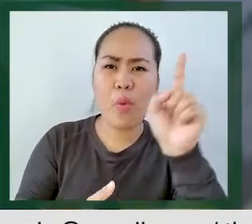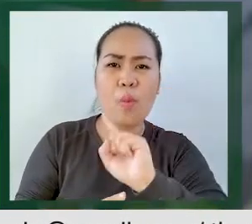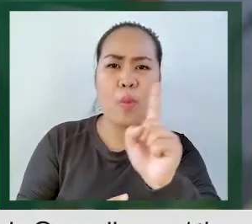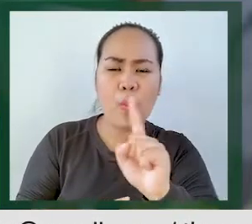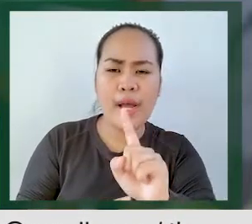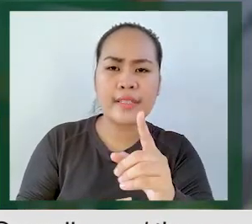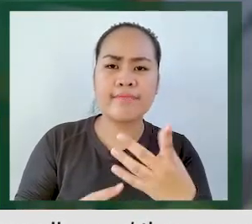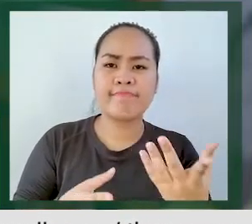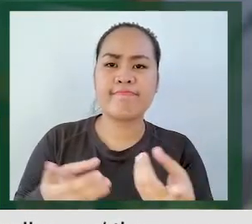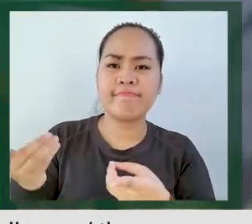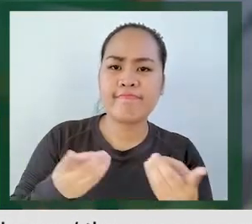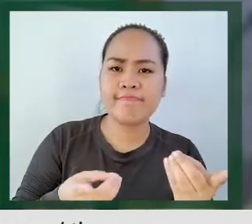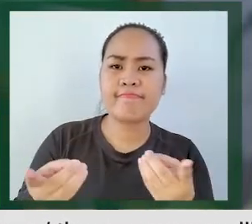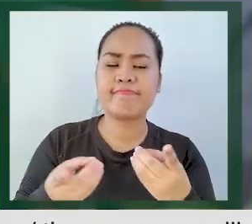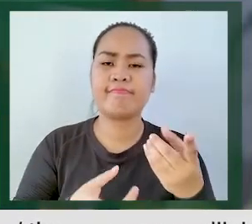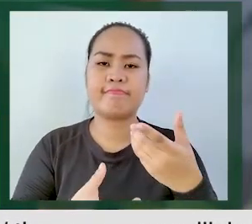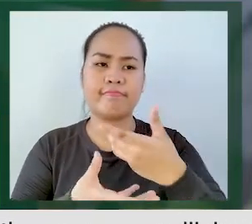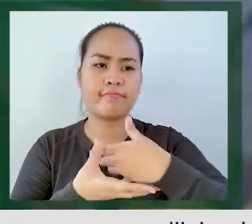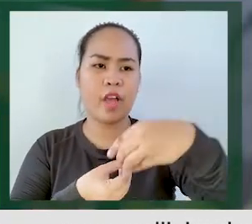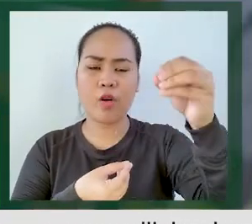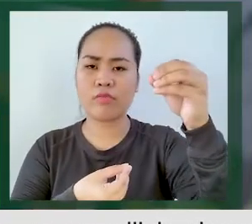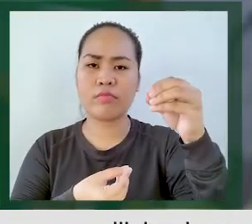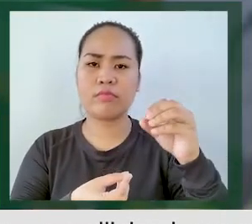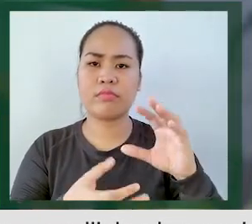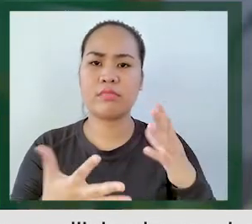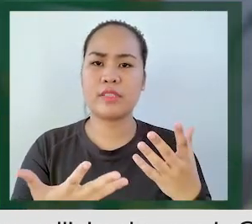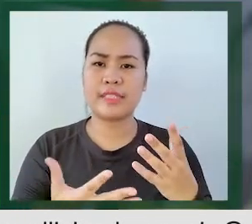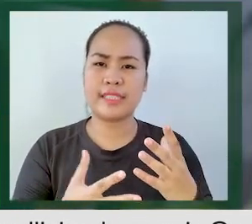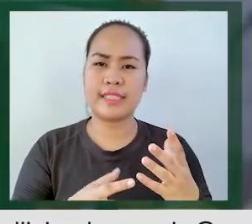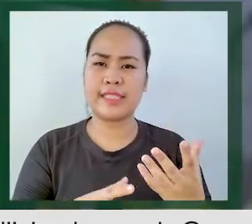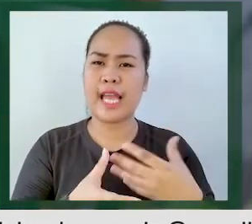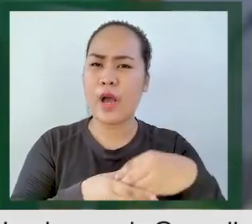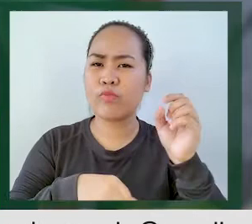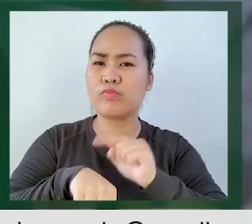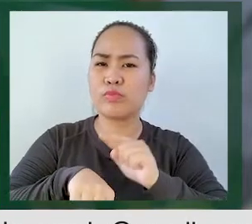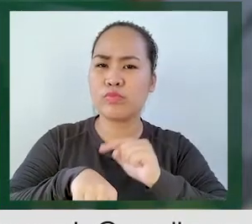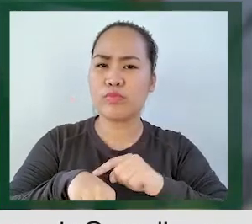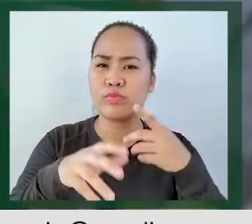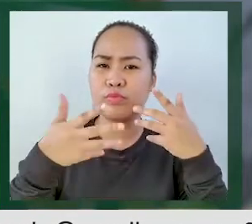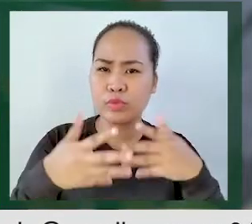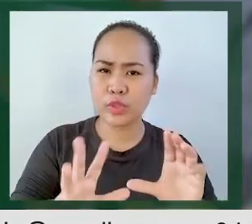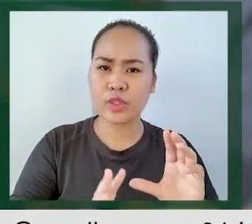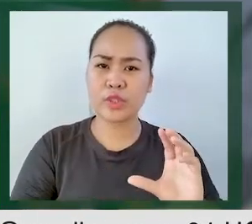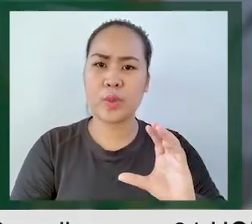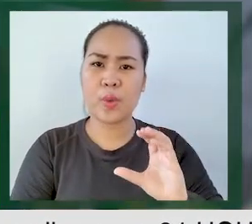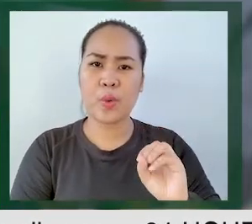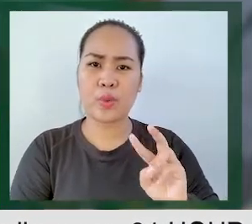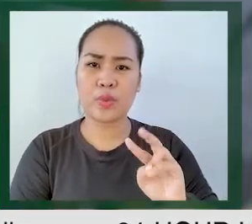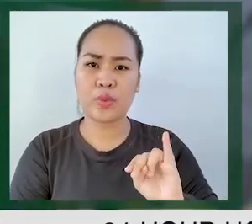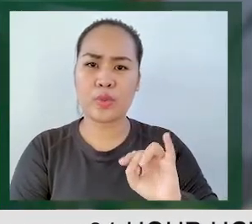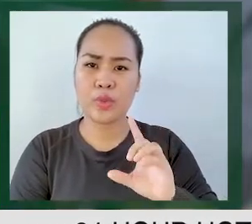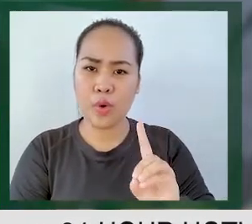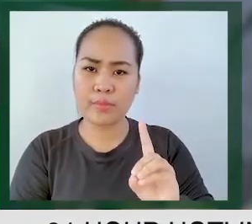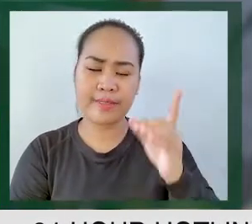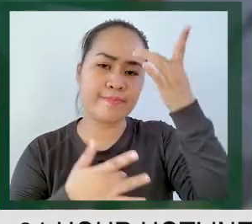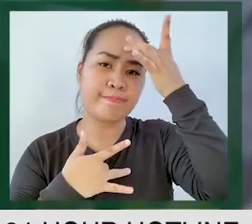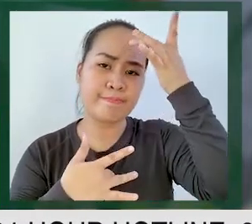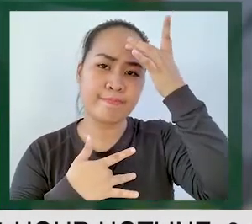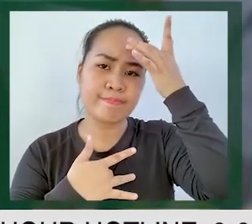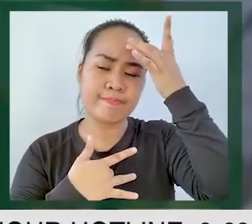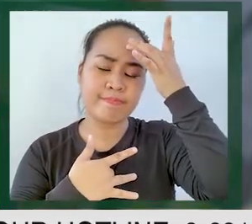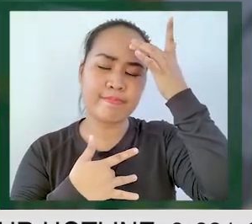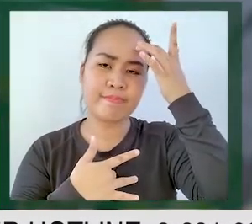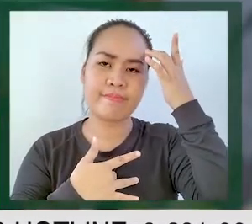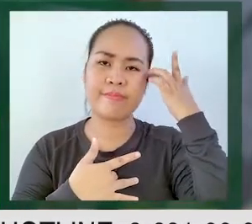mag-transport ng mga discharged COVID patients. So ito pong paglapit sa atin ng Pasig City